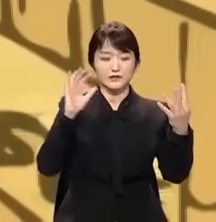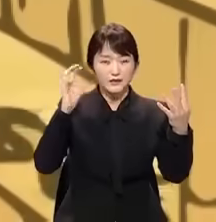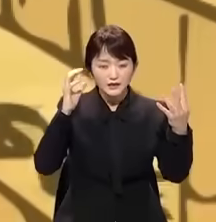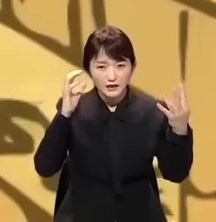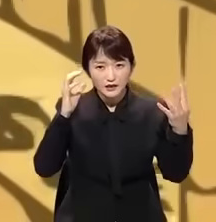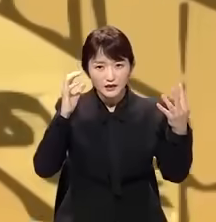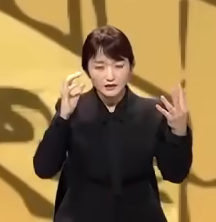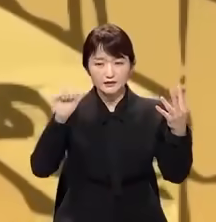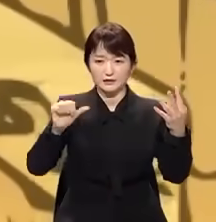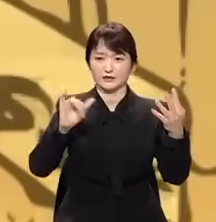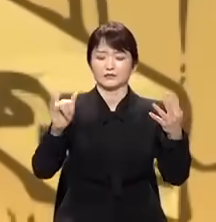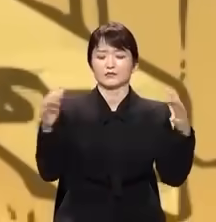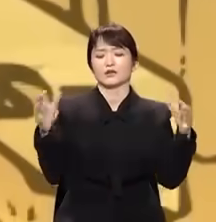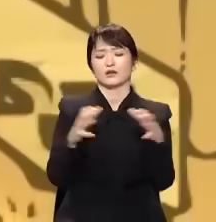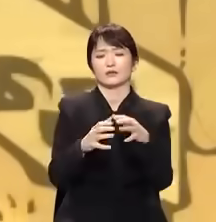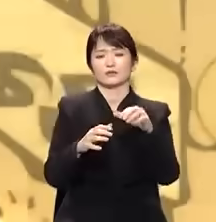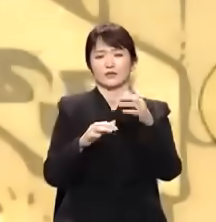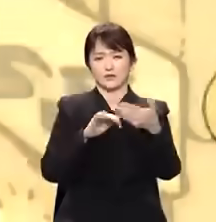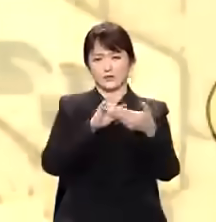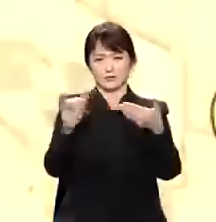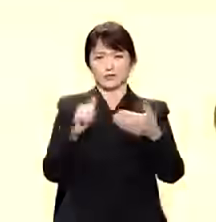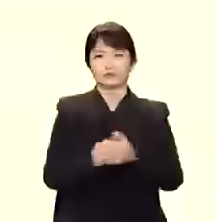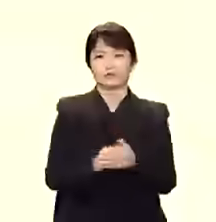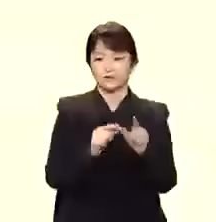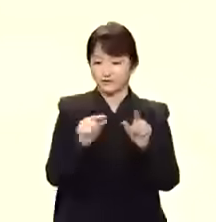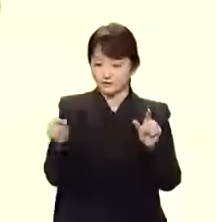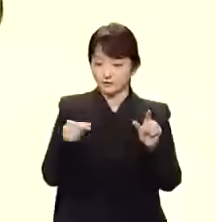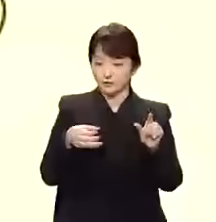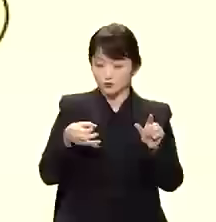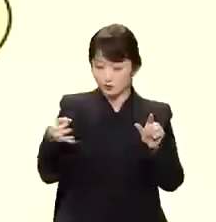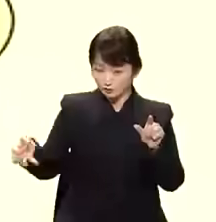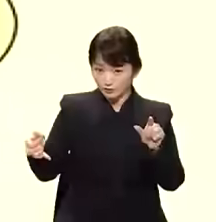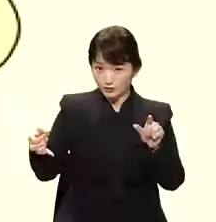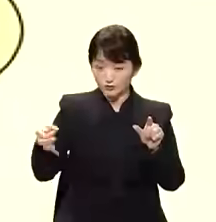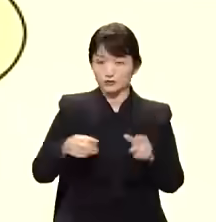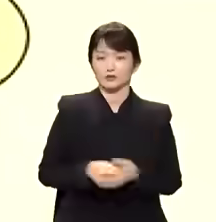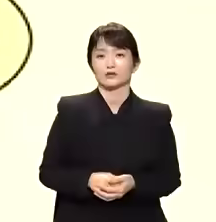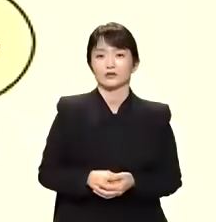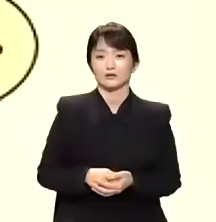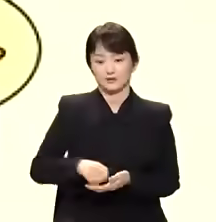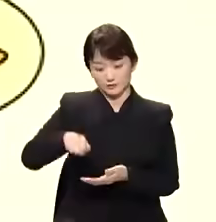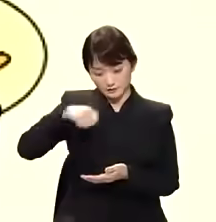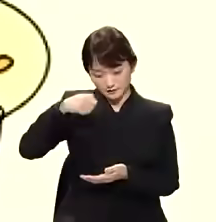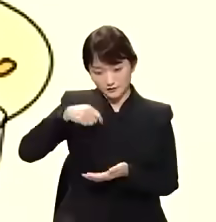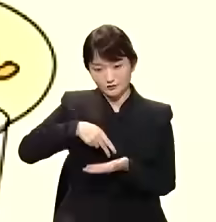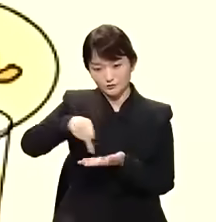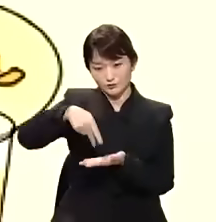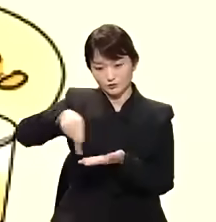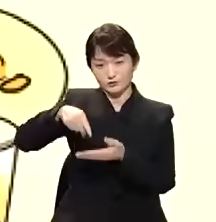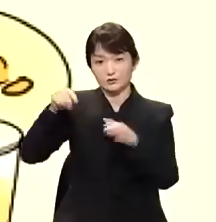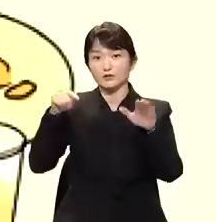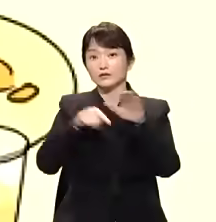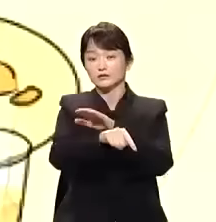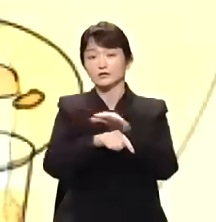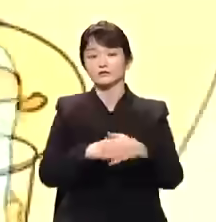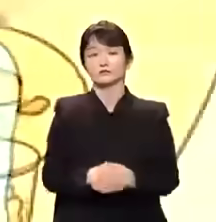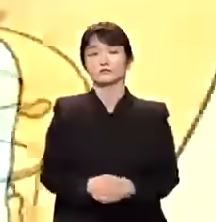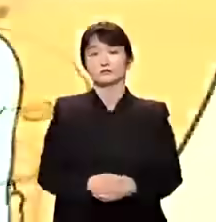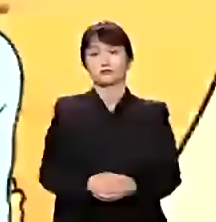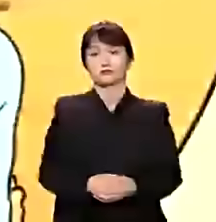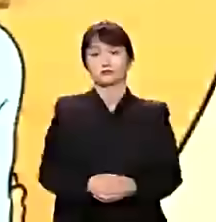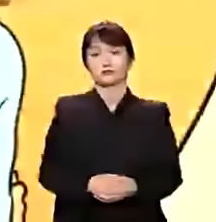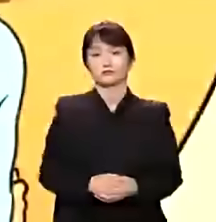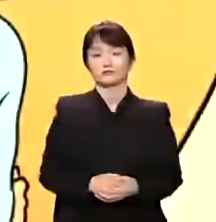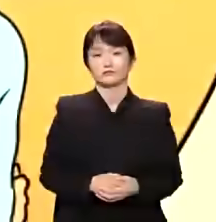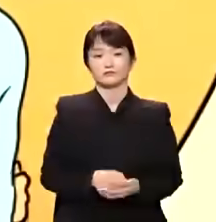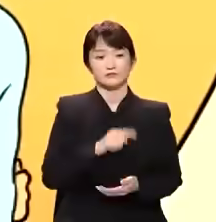명이 된 거예요이 문제는 인당 일정 금액은 내고 무제한으로 식사할 수 있는 뷔페에 가기로 했다는 건데 이렇게 되면 사연자 그 애 둘 데리고